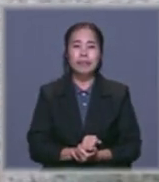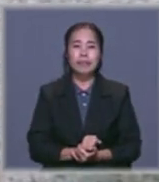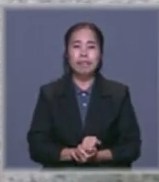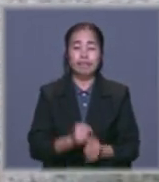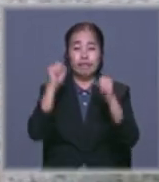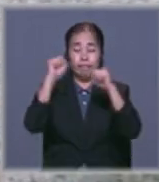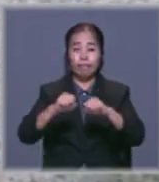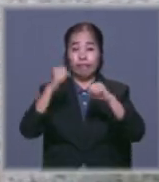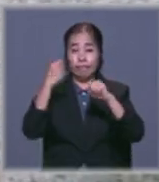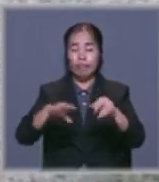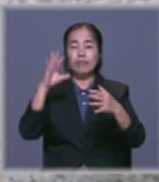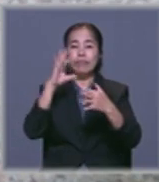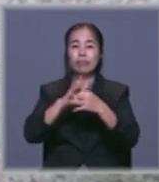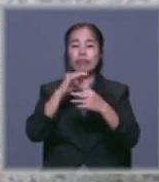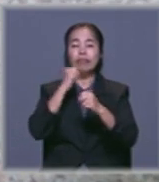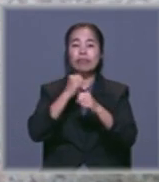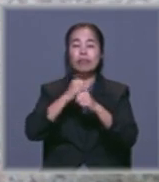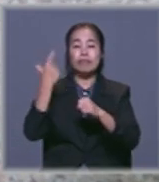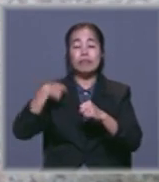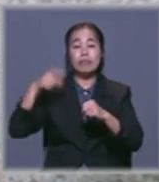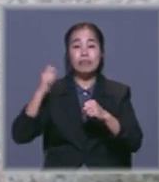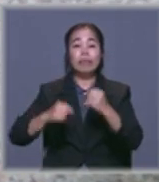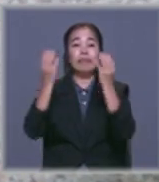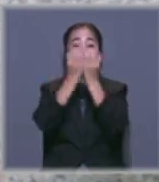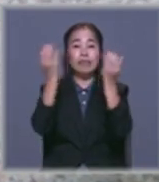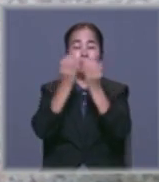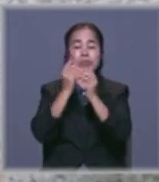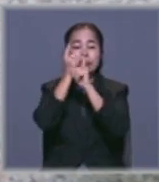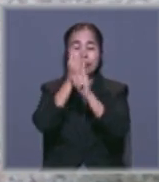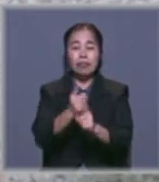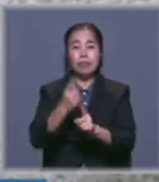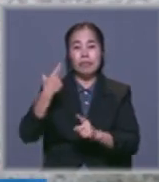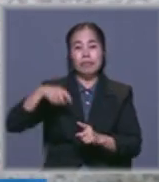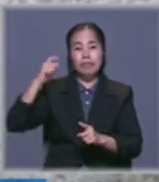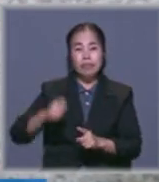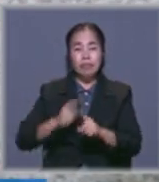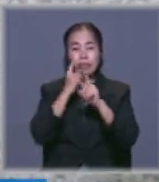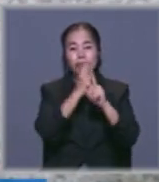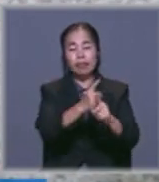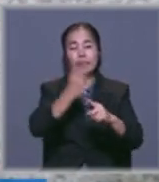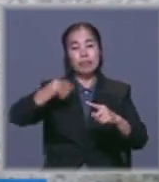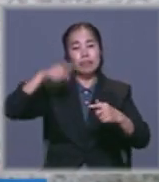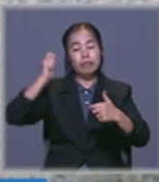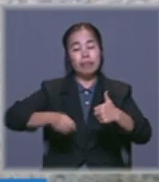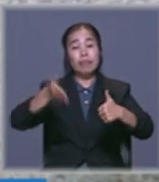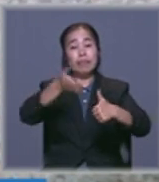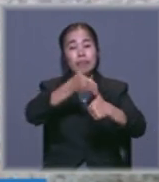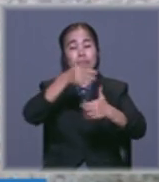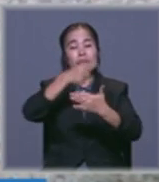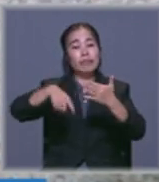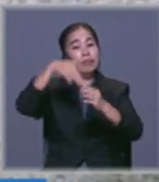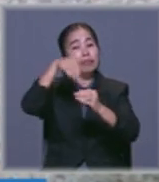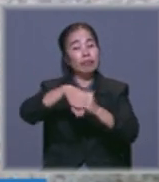ลงไปถึงเนื้อของคดีศาลรัฐธรรมนูญจะเดินตามแนวของคำพิพากษาศาลฎีกาแผนกคดีเลือกตั้งหรือไม่ถ้าหาก